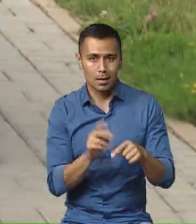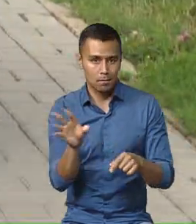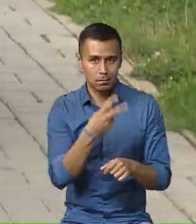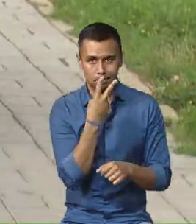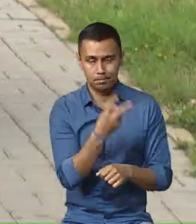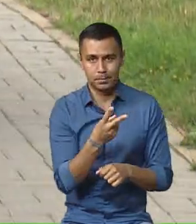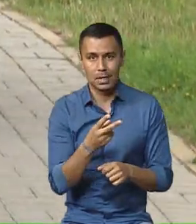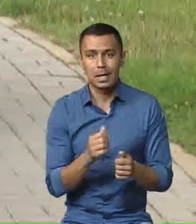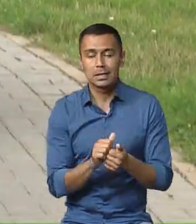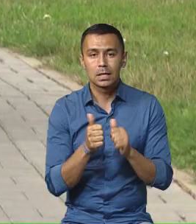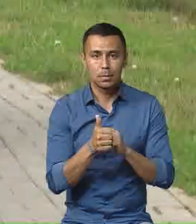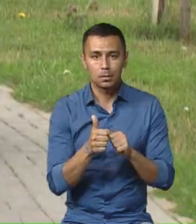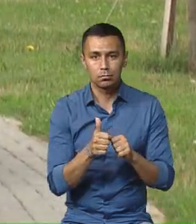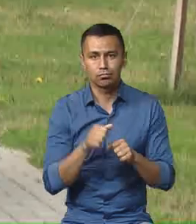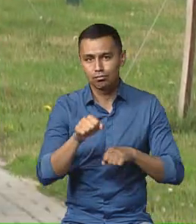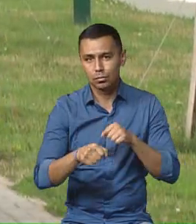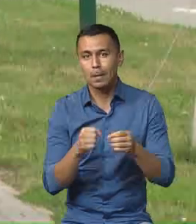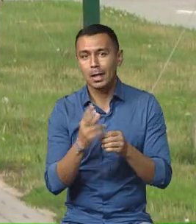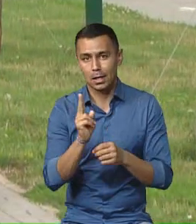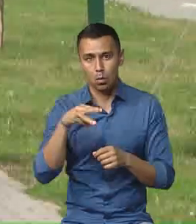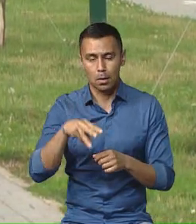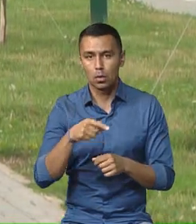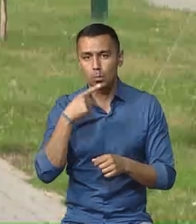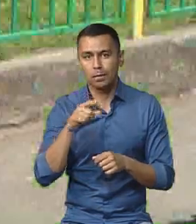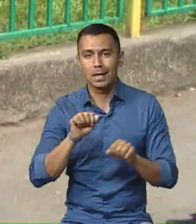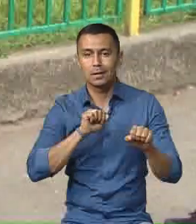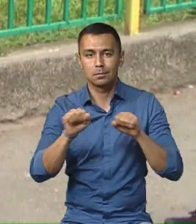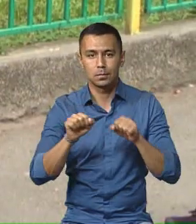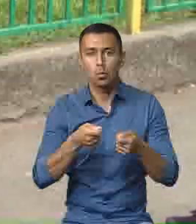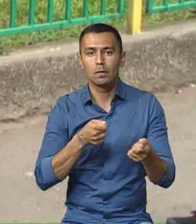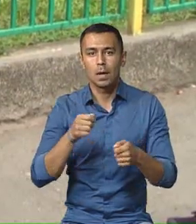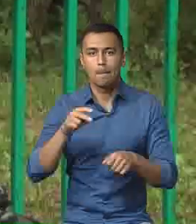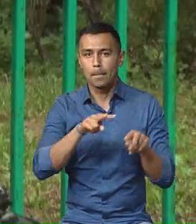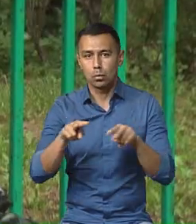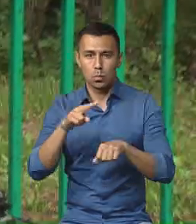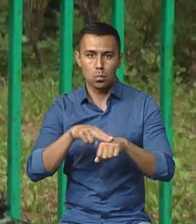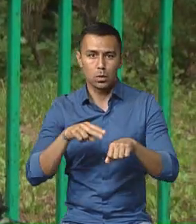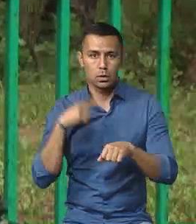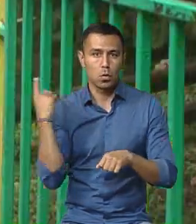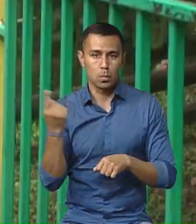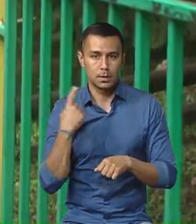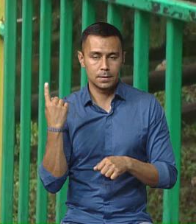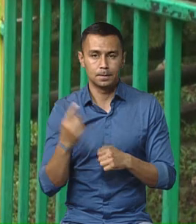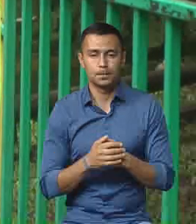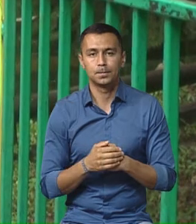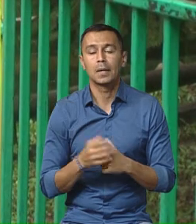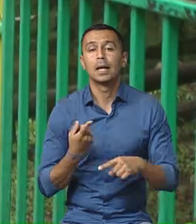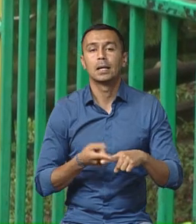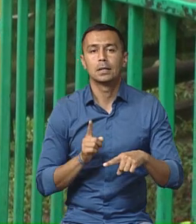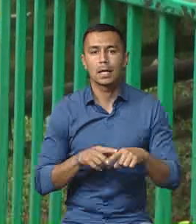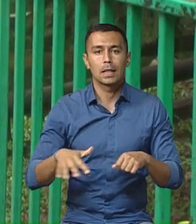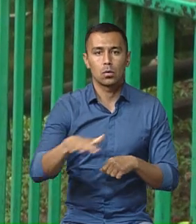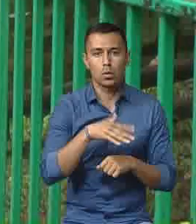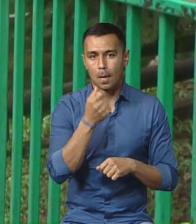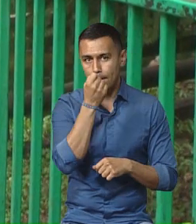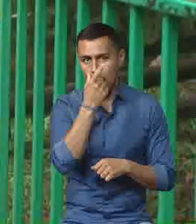За зміну наїжджають до 15 кілометрів, розповідає капрал патрульної поліції управління патрульної поліції області Людмила Пономаренко. Це територія